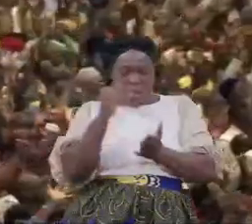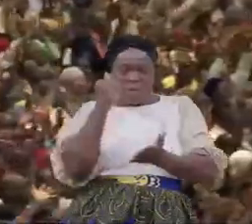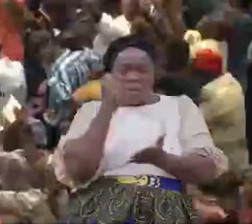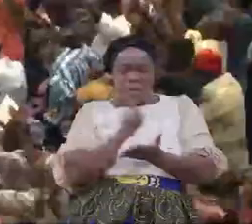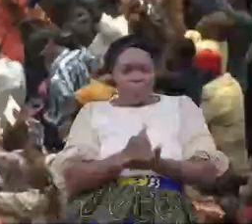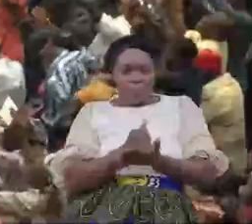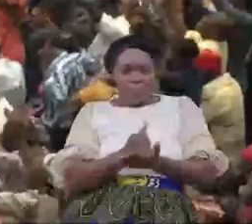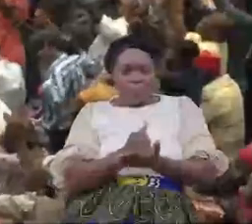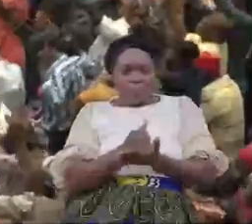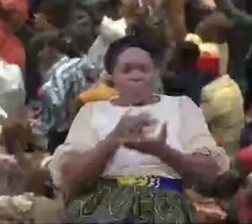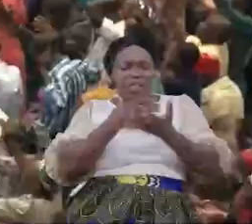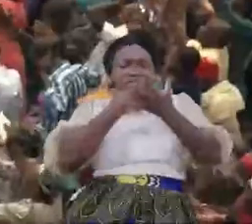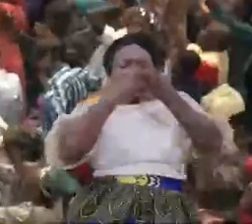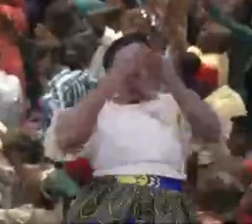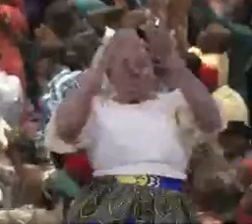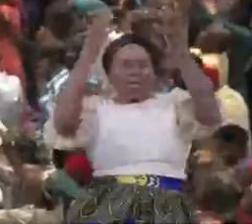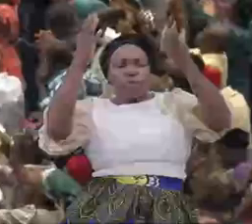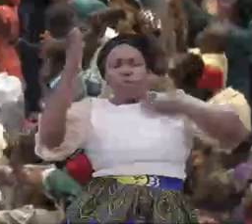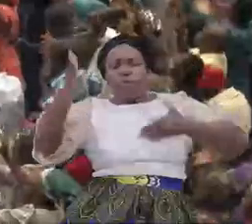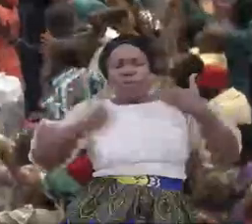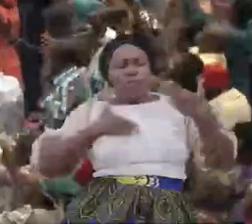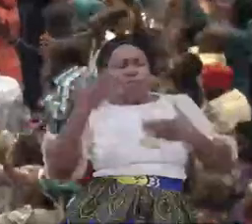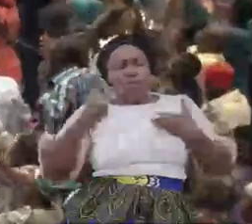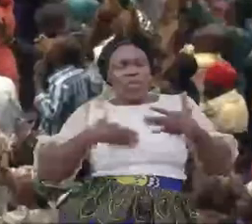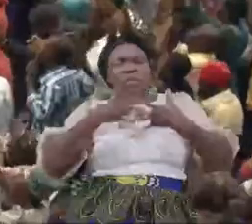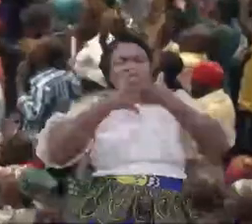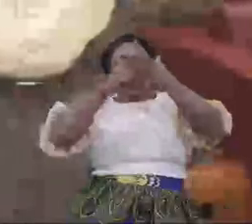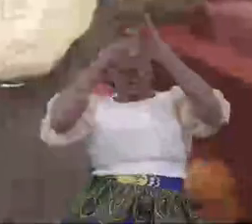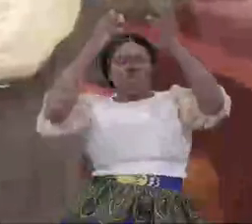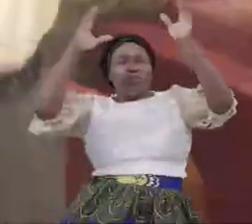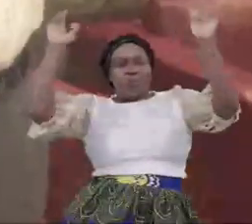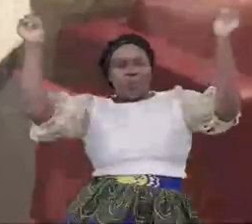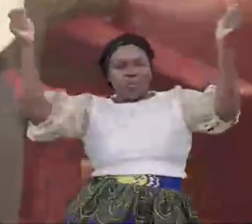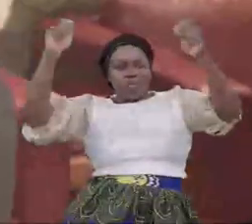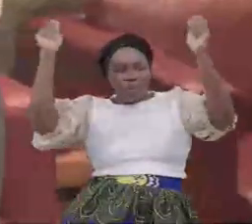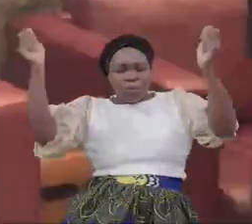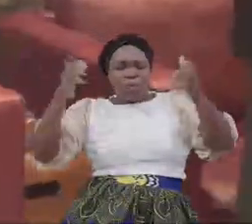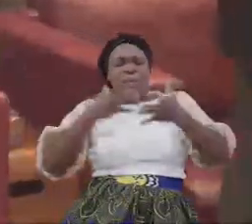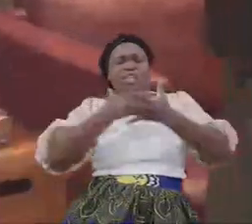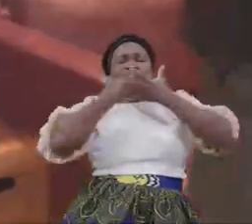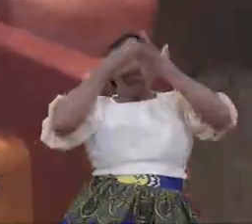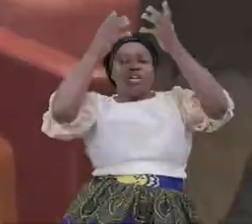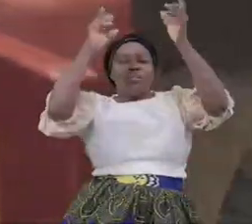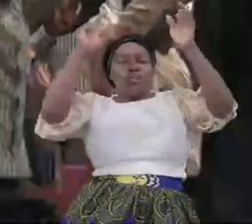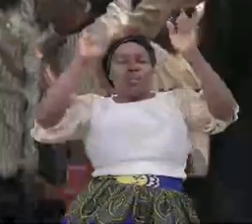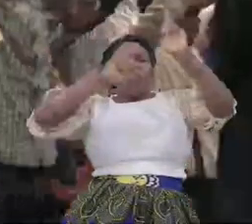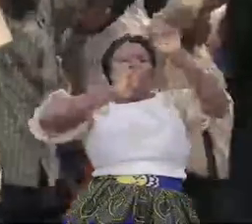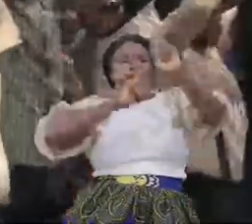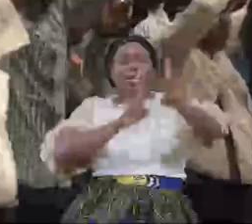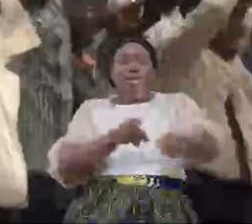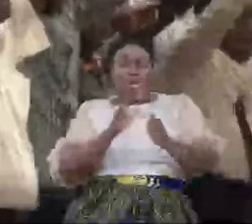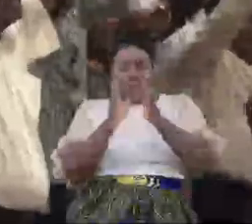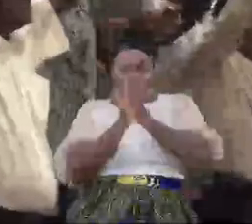Cris de joie, des cris de célébration, des cris de prières osées.